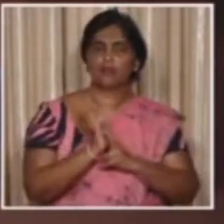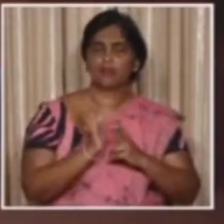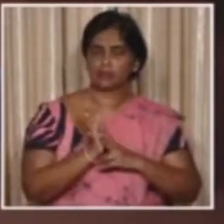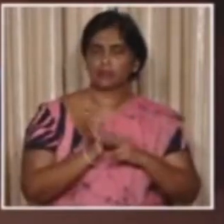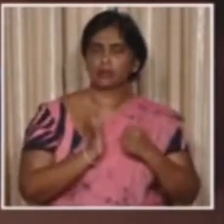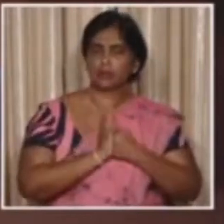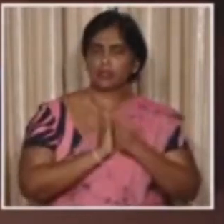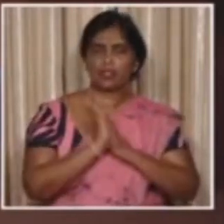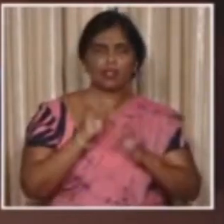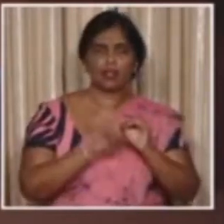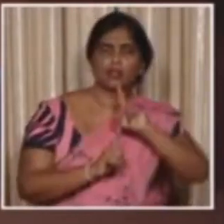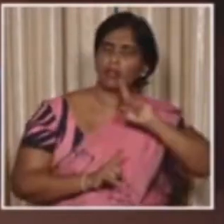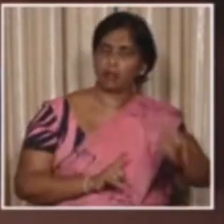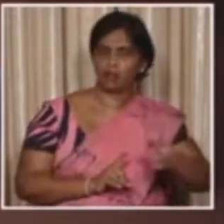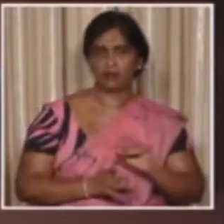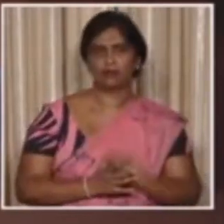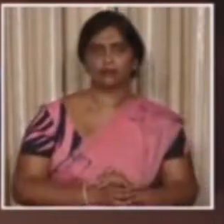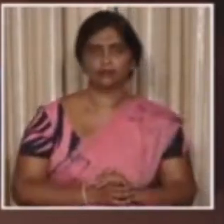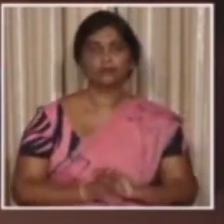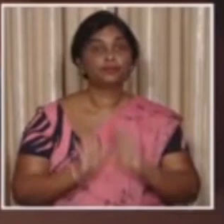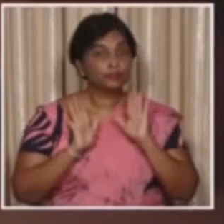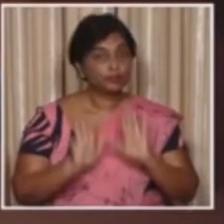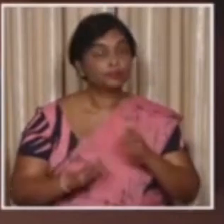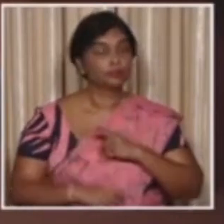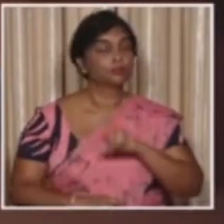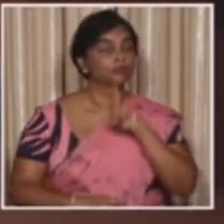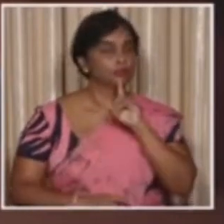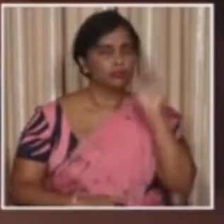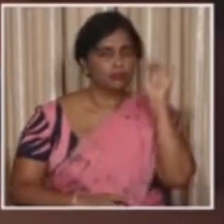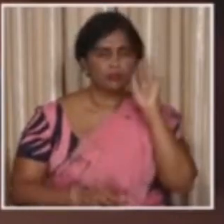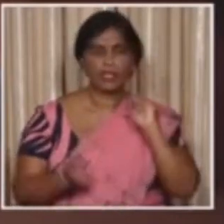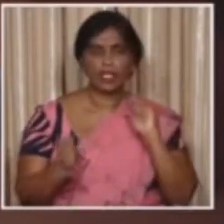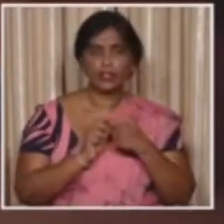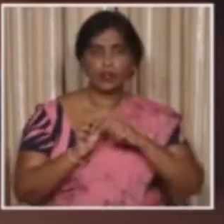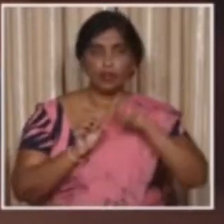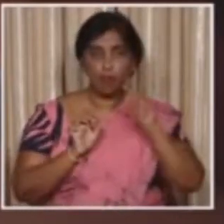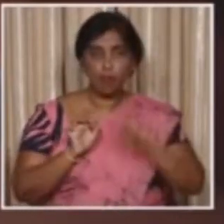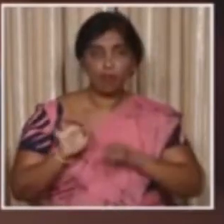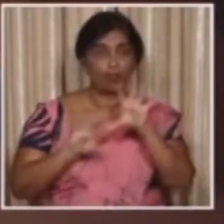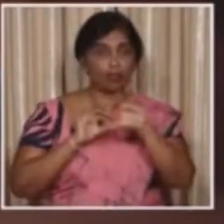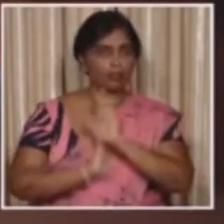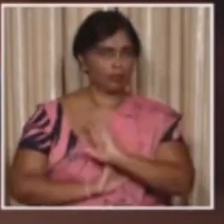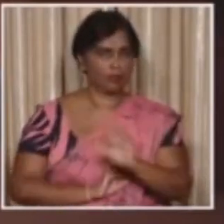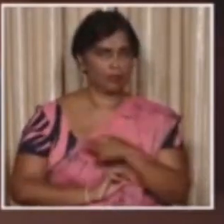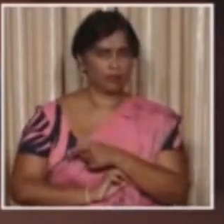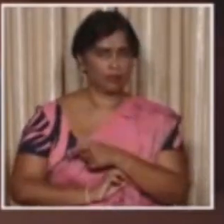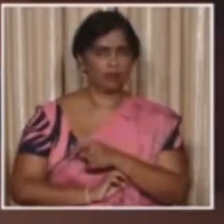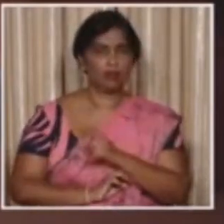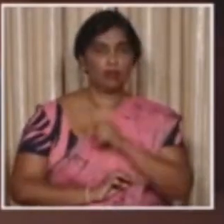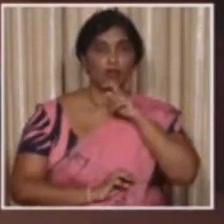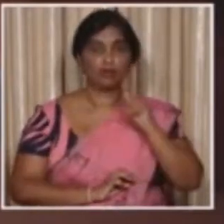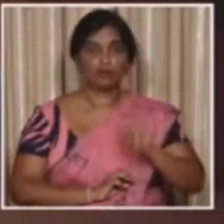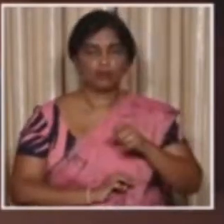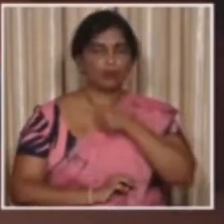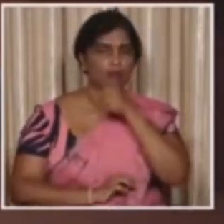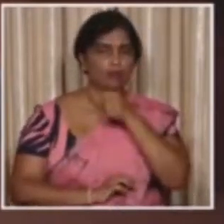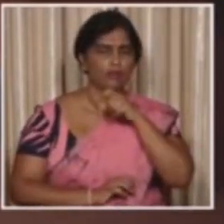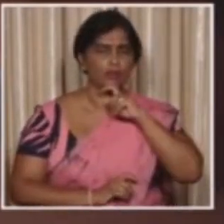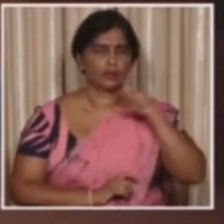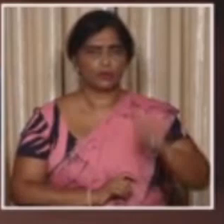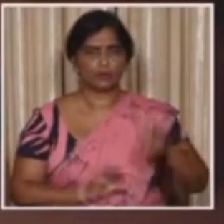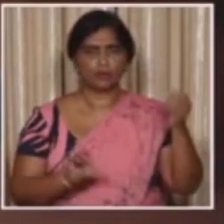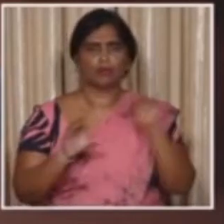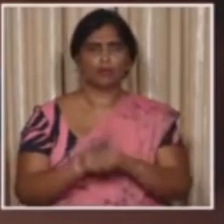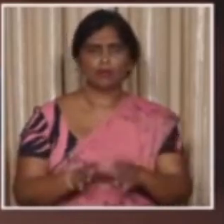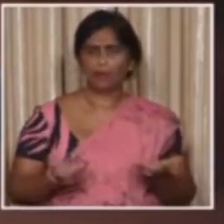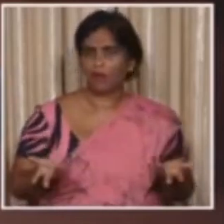garu emathumagen ahala. Habai mama ahanne cricket board ekak pat karanne epa ehema. Me minisuru visramika minisuruwan dala